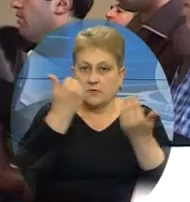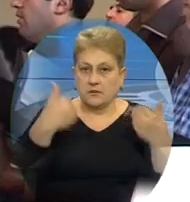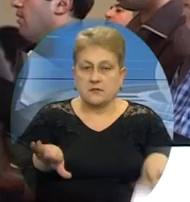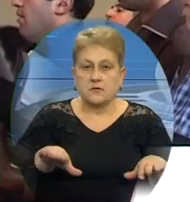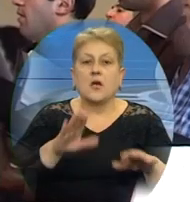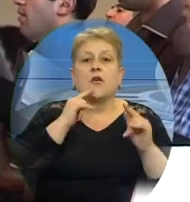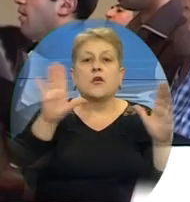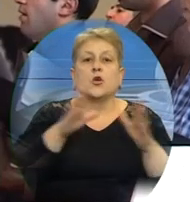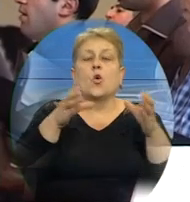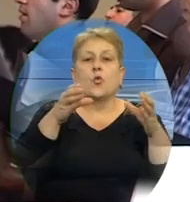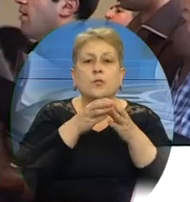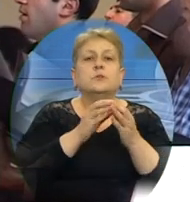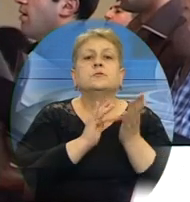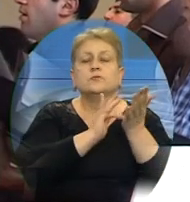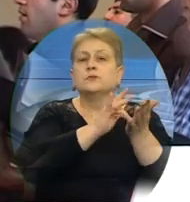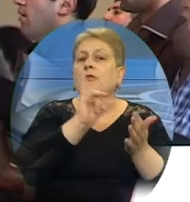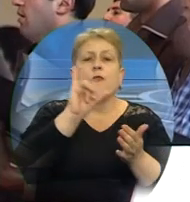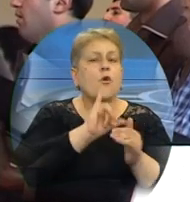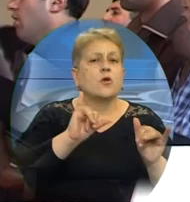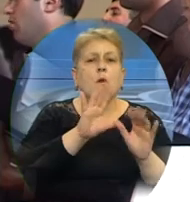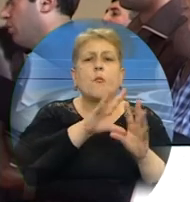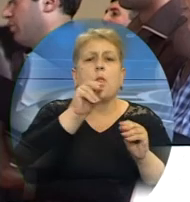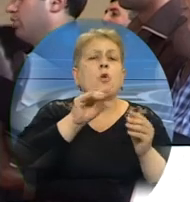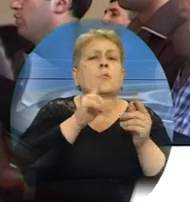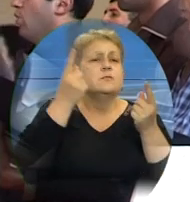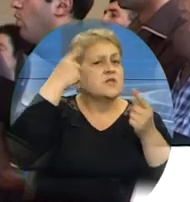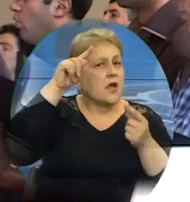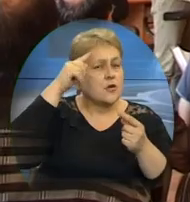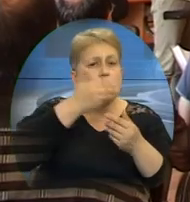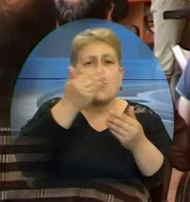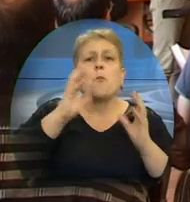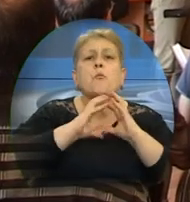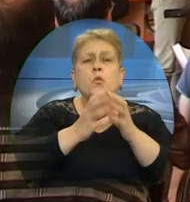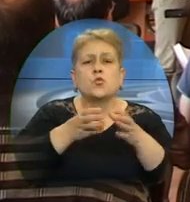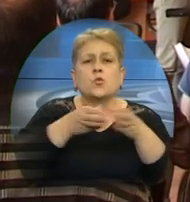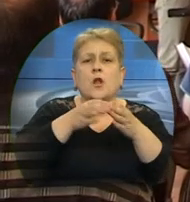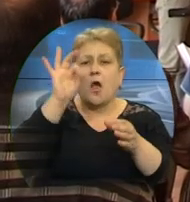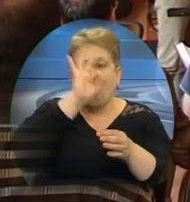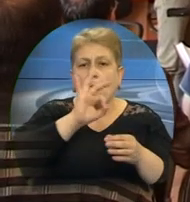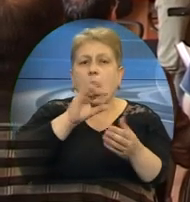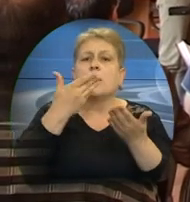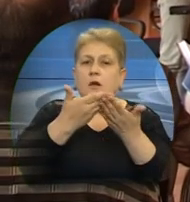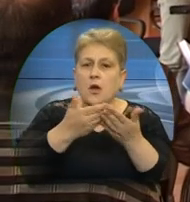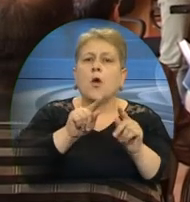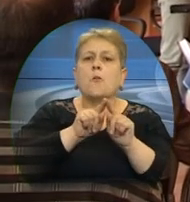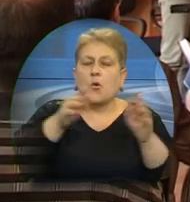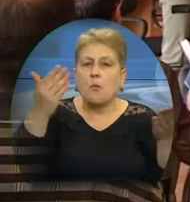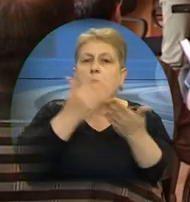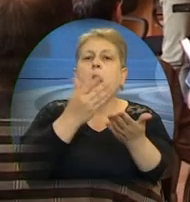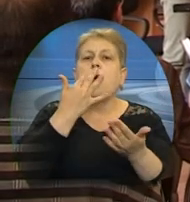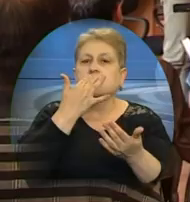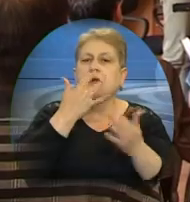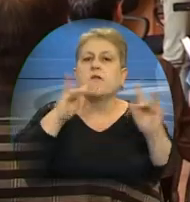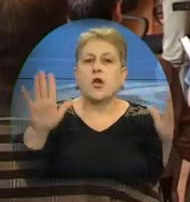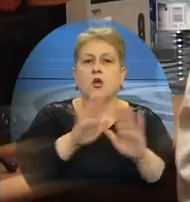վաստակեցին։ Երգչախմբի առաքելությունը նույնն է, ինչ որ բոլոր ստեղծագործական միությունների համար՝ ներկայացնել եւ ռոպագանդել